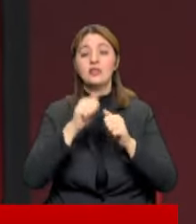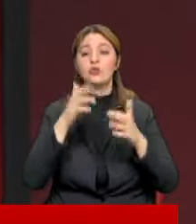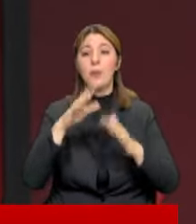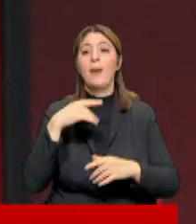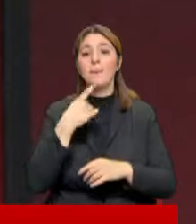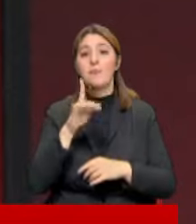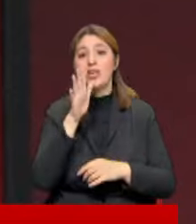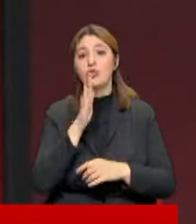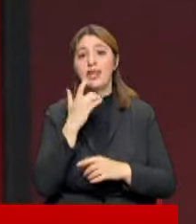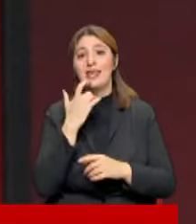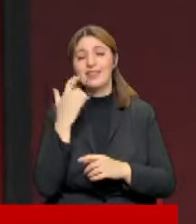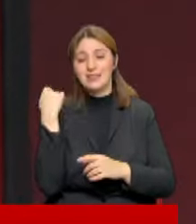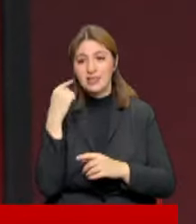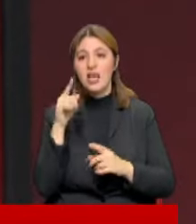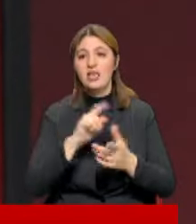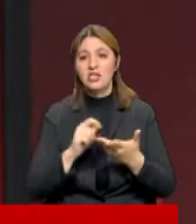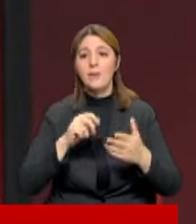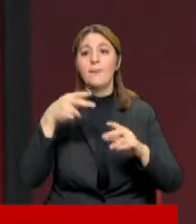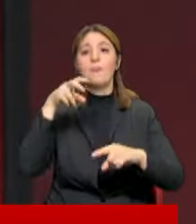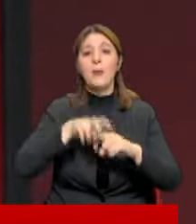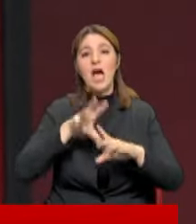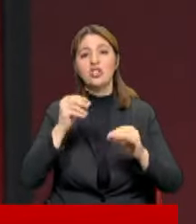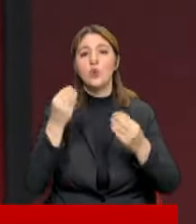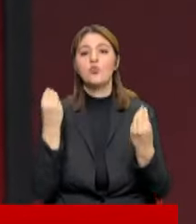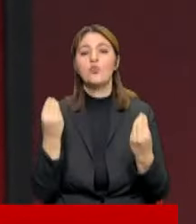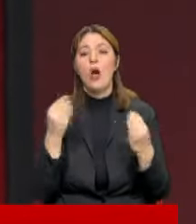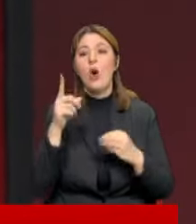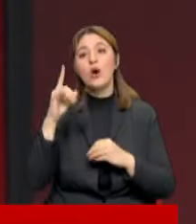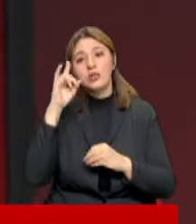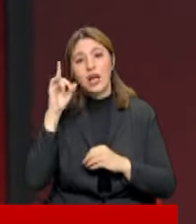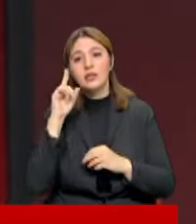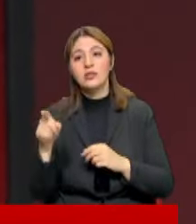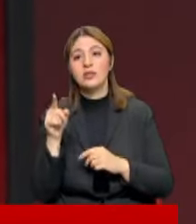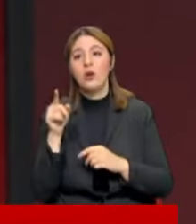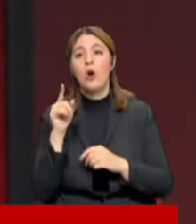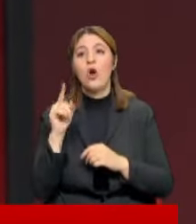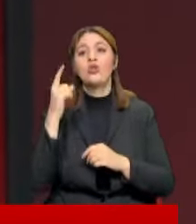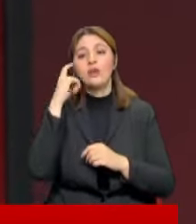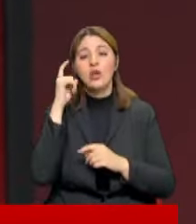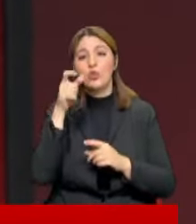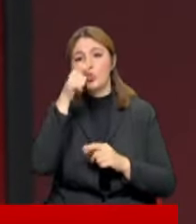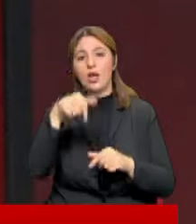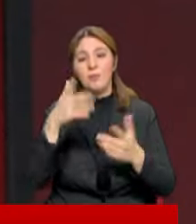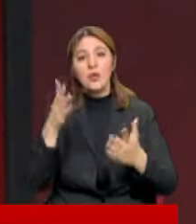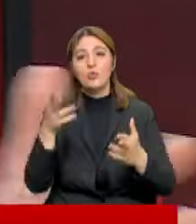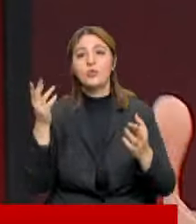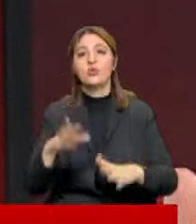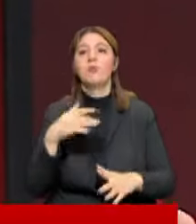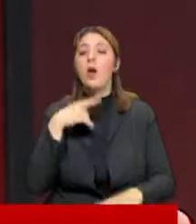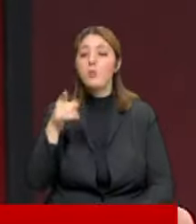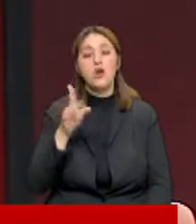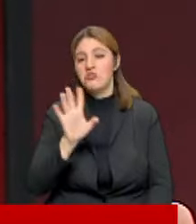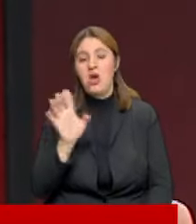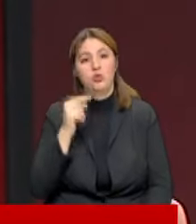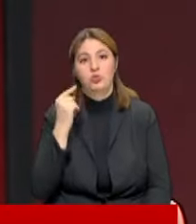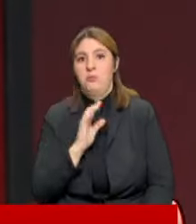1500'lerden makam için her şey mübah o kıskanırdı Onun da teorisi Türkiye'de çöktü der ki ben bu kadar